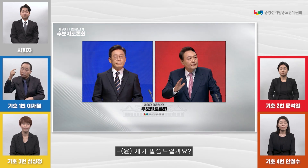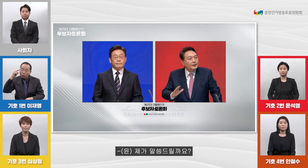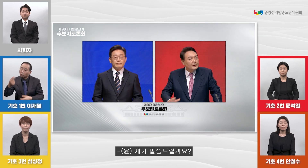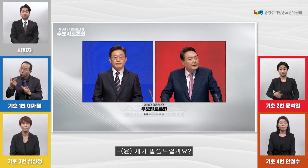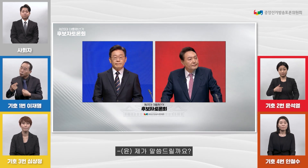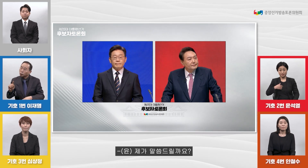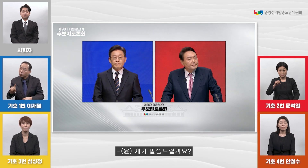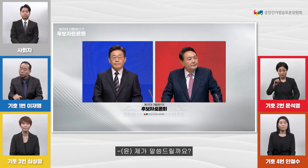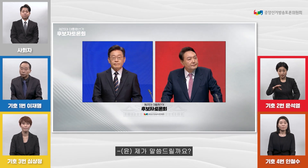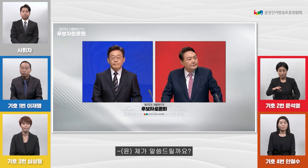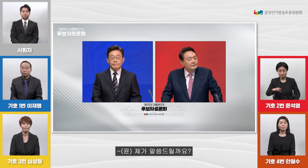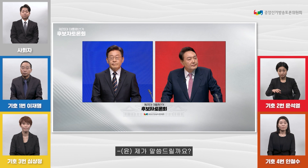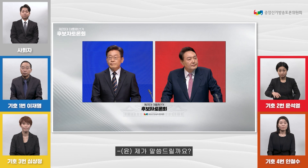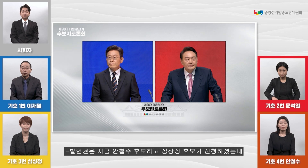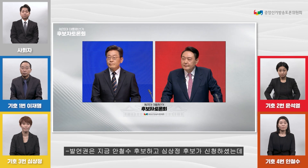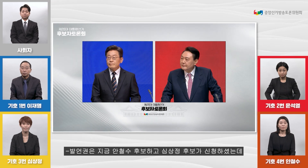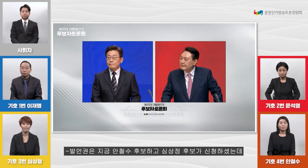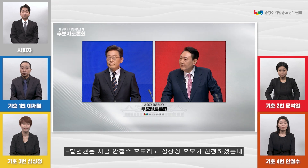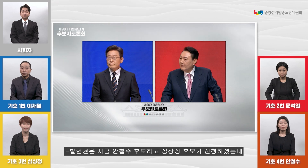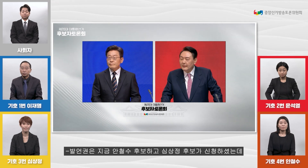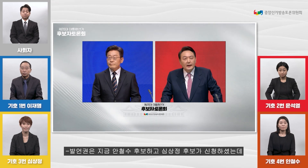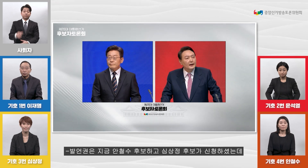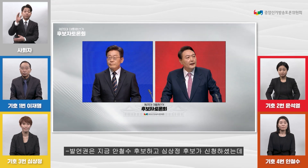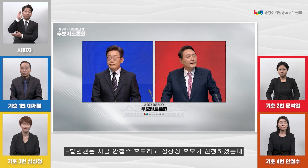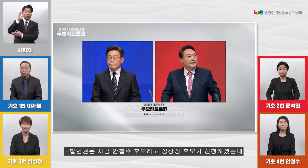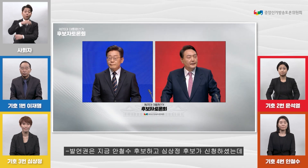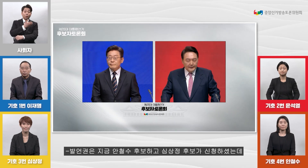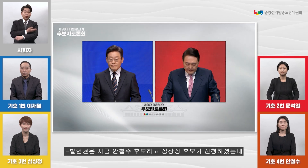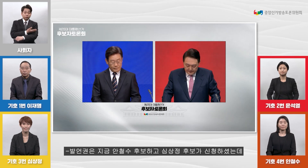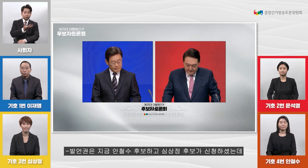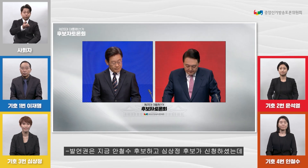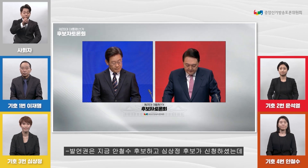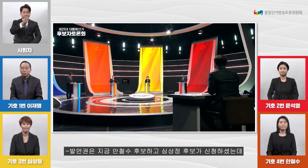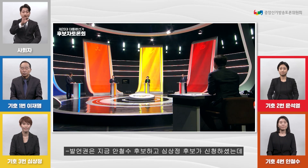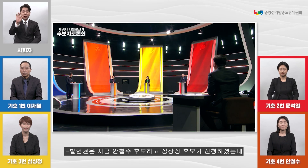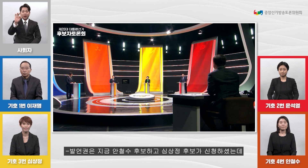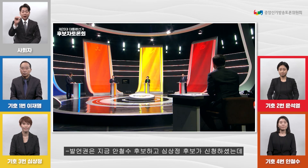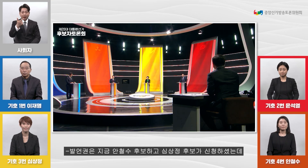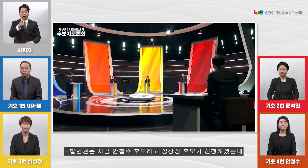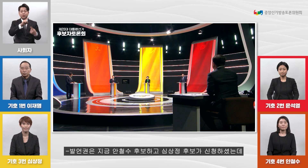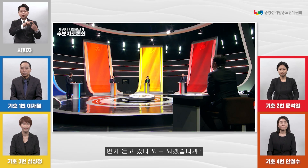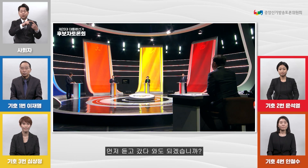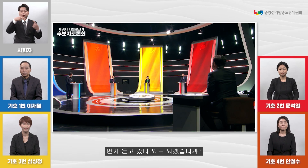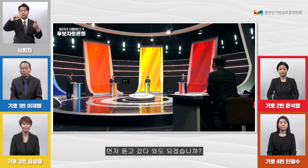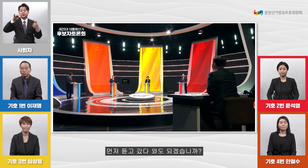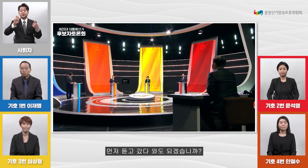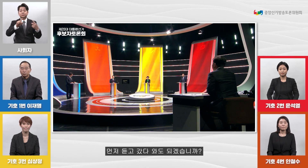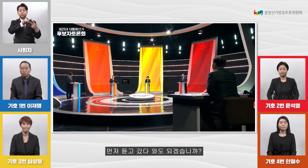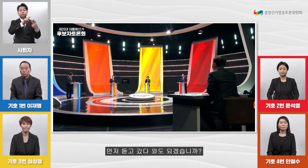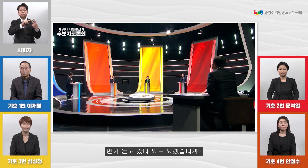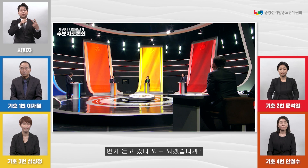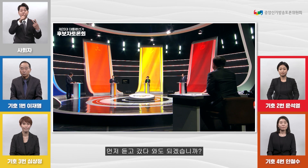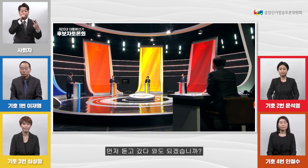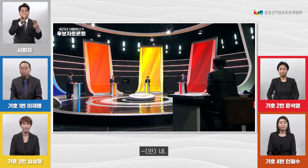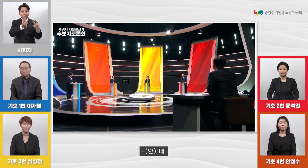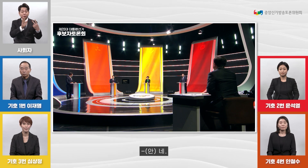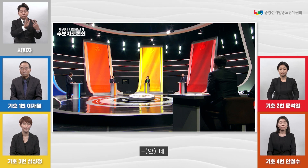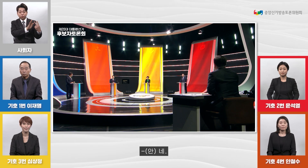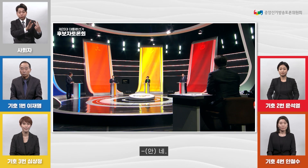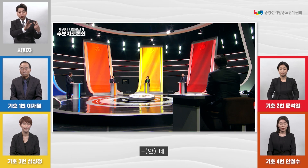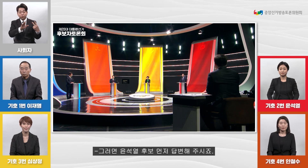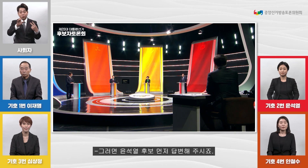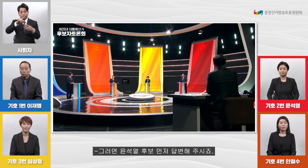제가 말씀드릴까요? 발언권은 지금 안철수 후보하고 심상정 후보가 신청하셨는데 먼저 듣고 갔다 와도 되겠습니까?